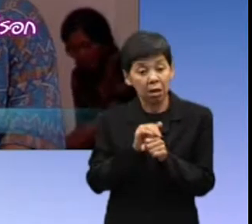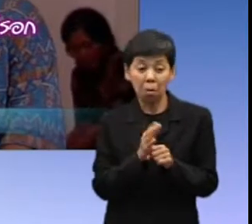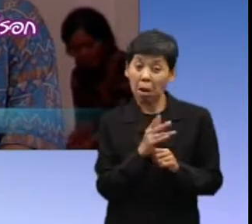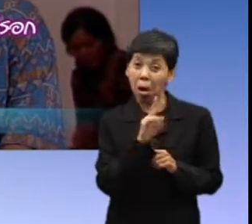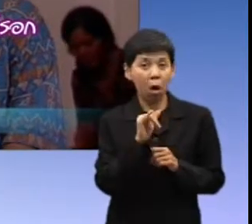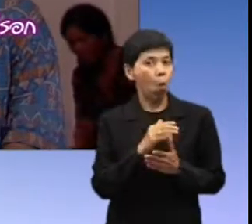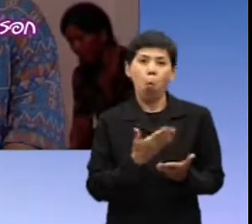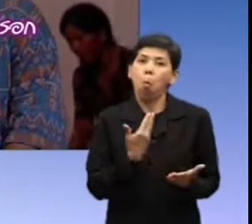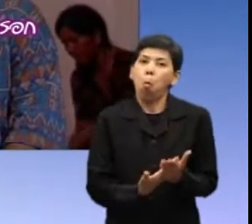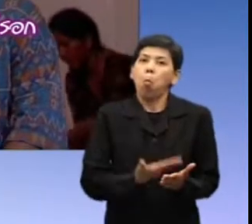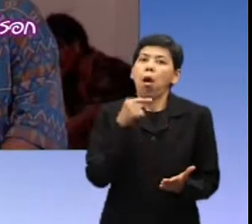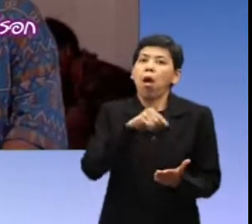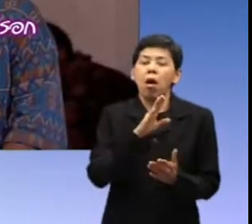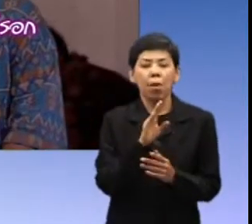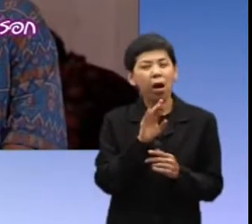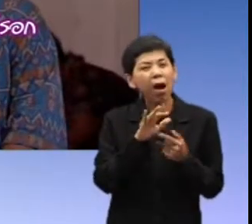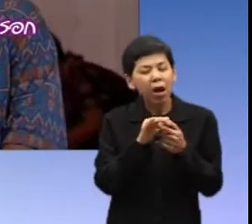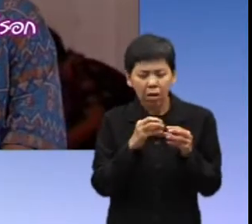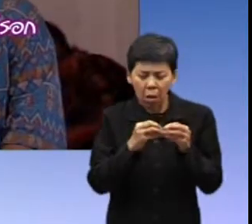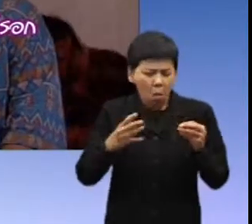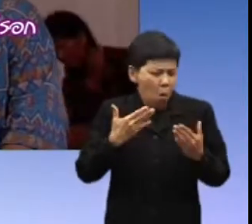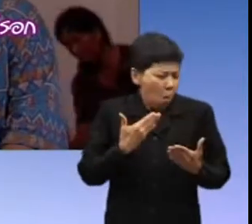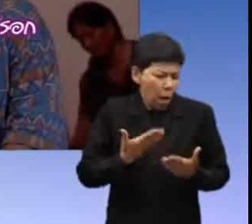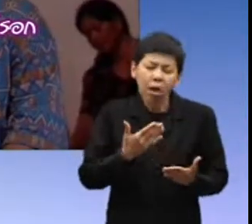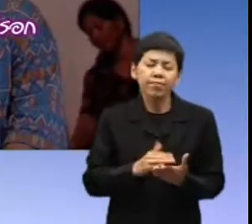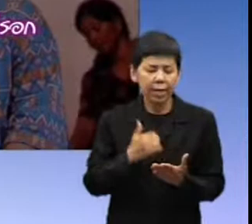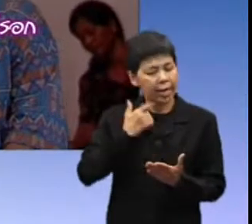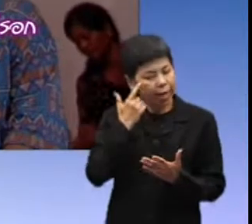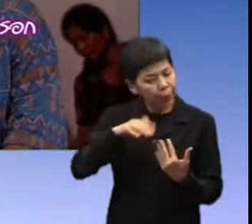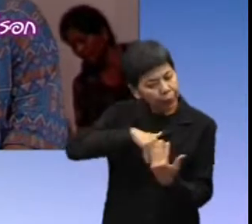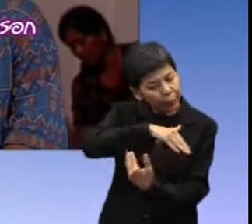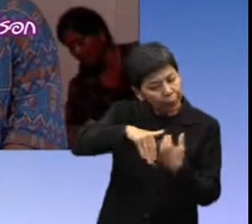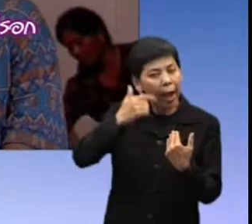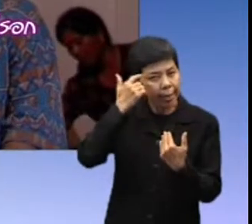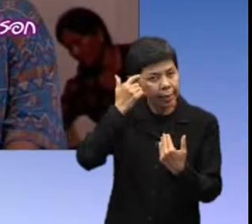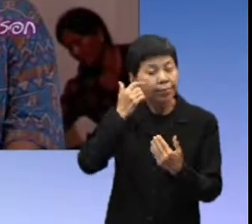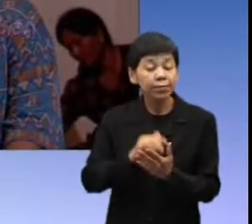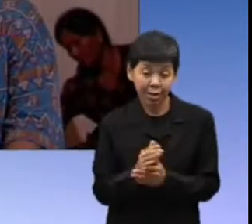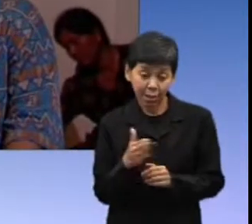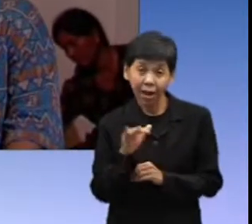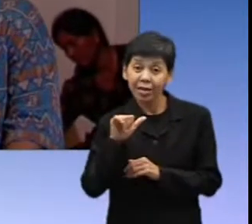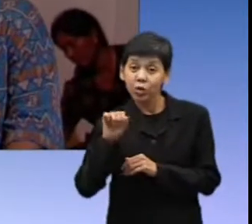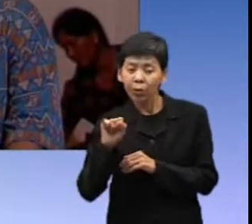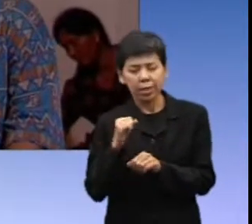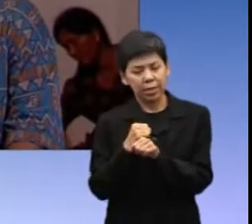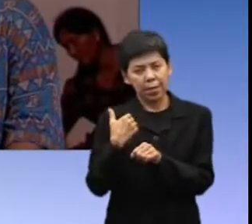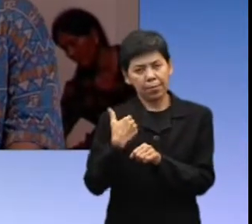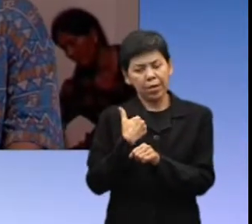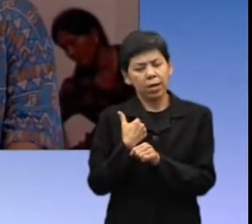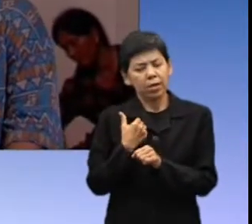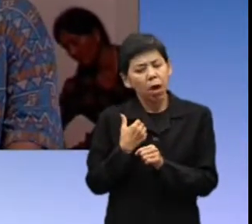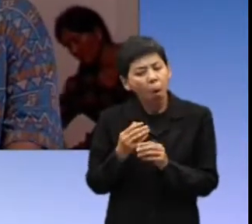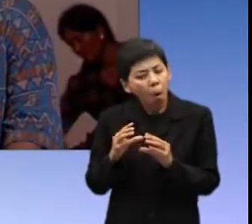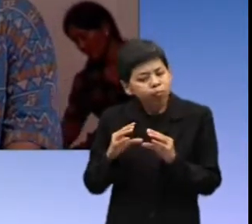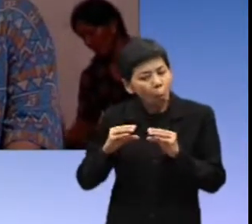ายอย่างเดียวราคาของไส้กรอกเนี่ยจะแพงมากค่ะแล้วเนื้อปลายี่สกจะให้